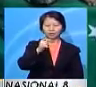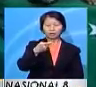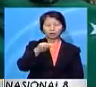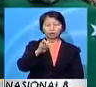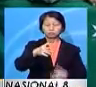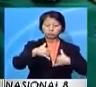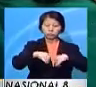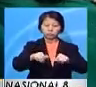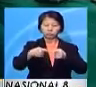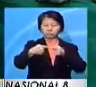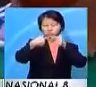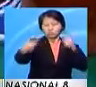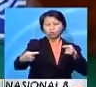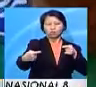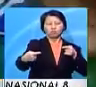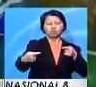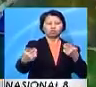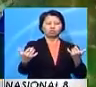terus tegang.